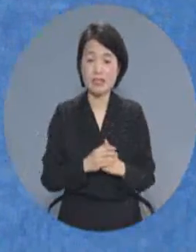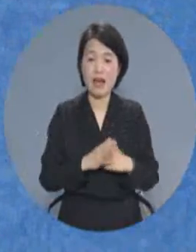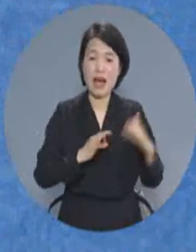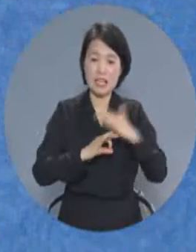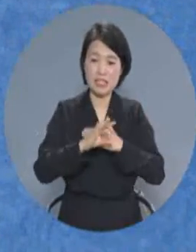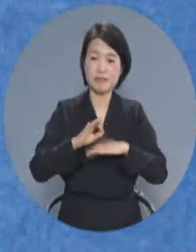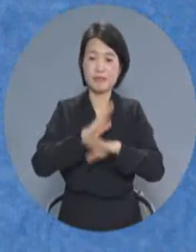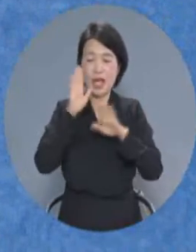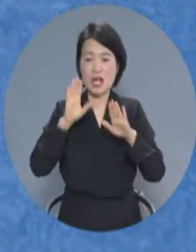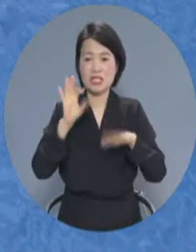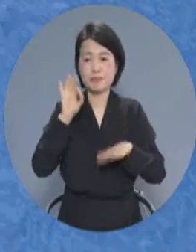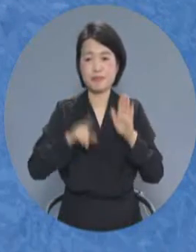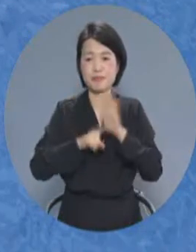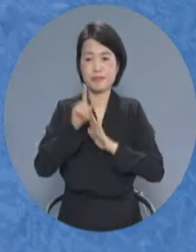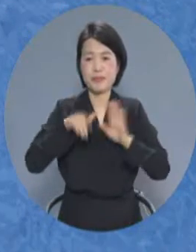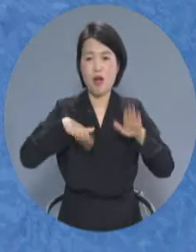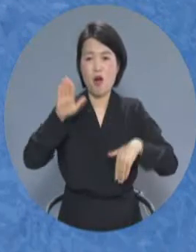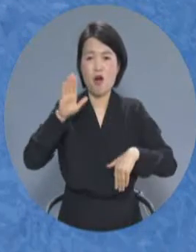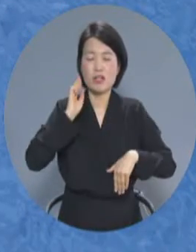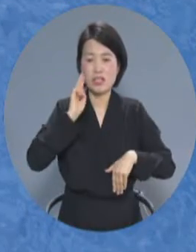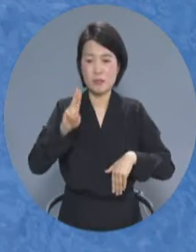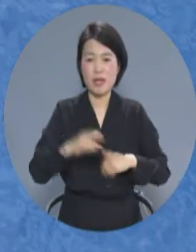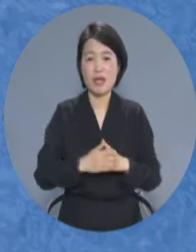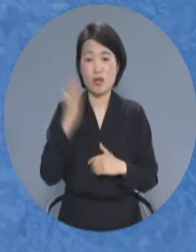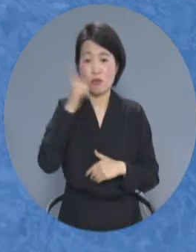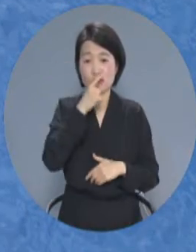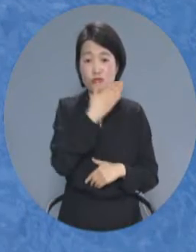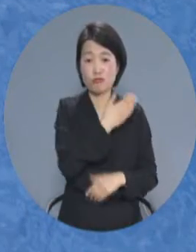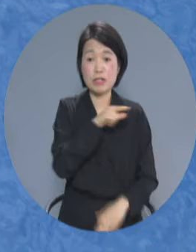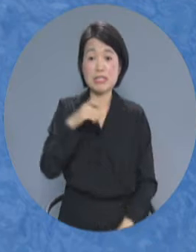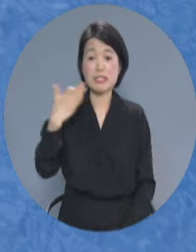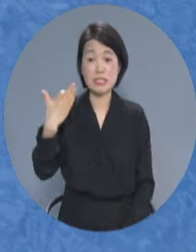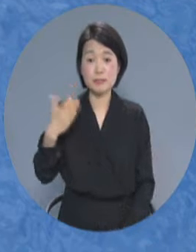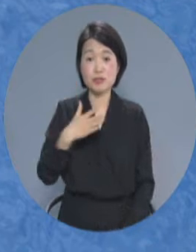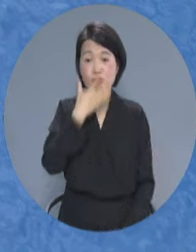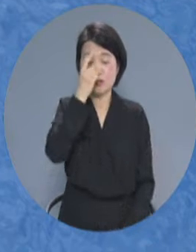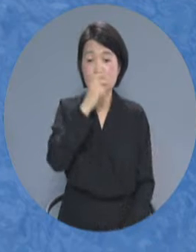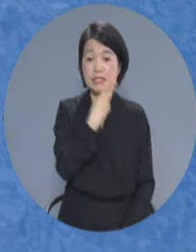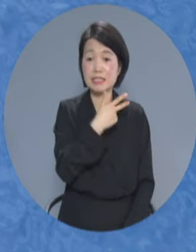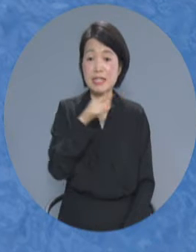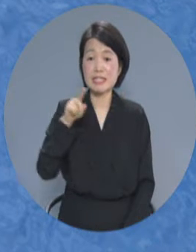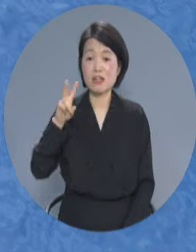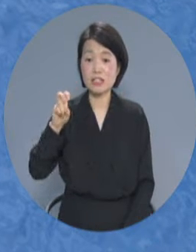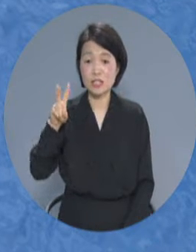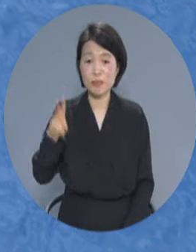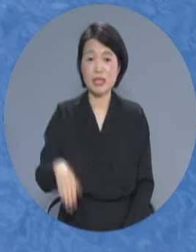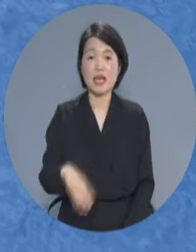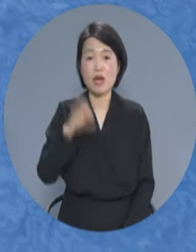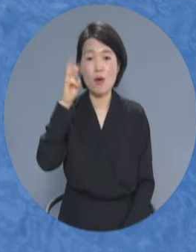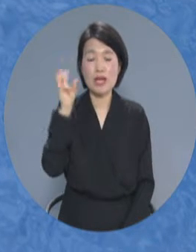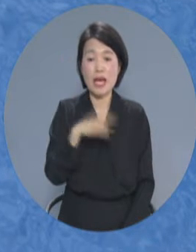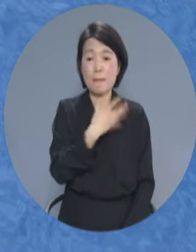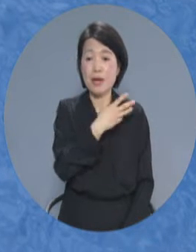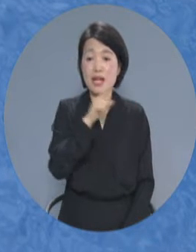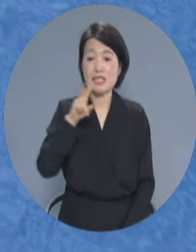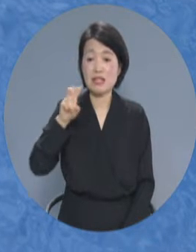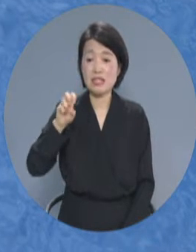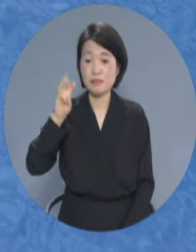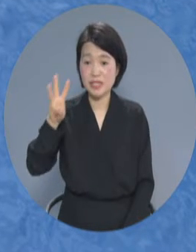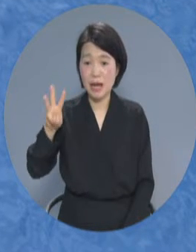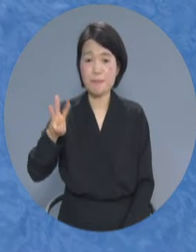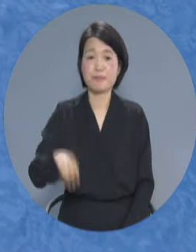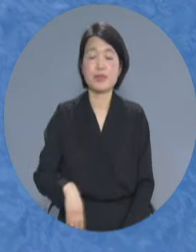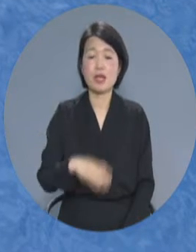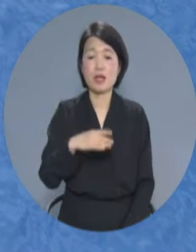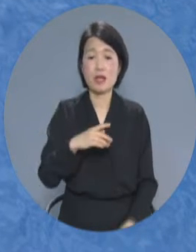10도 이상으로 크게 벌어지게 씁니다 여수가 구해서 19도 순천이 7에서 22도 광양은 8에서 23도